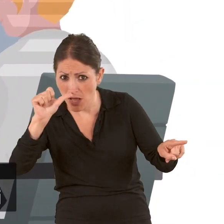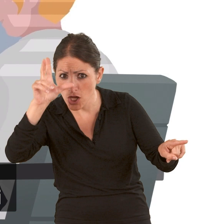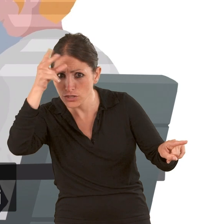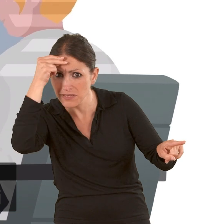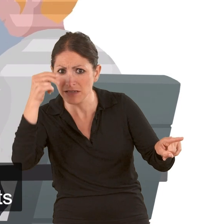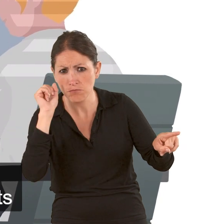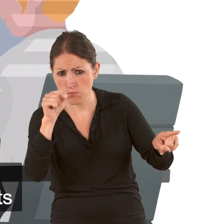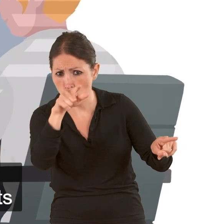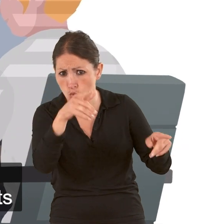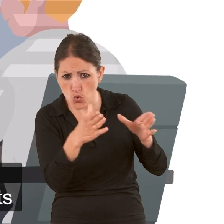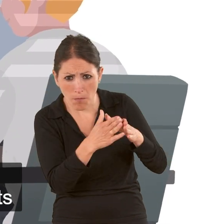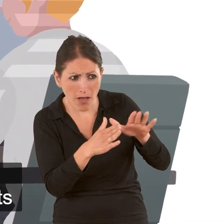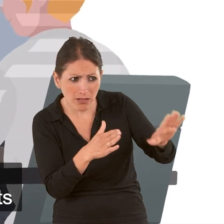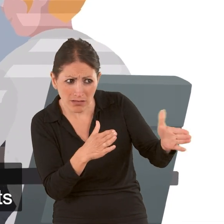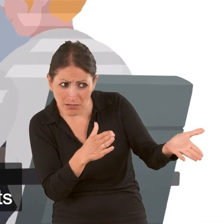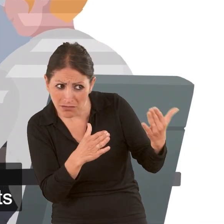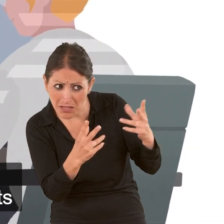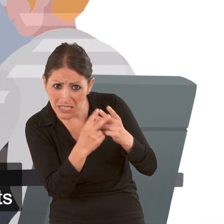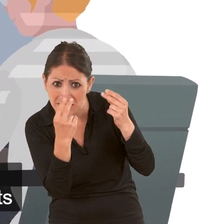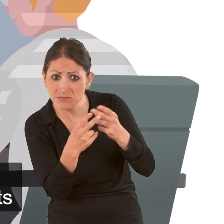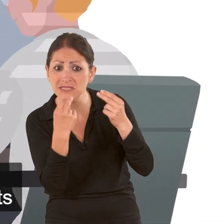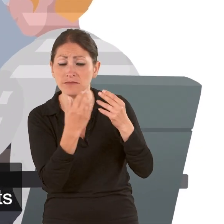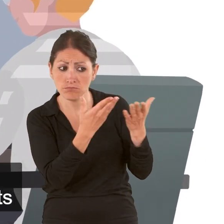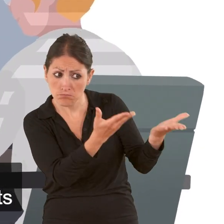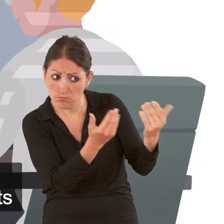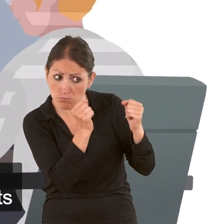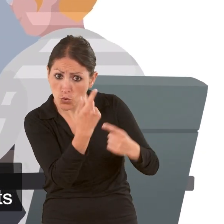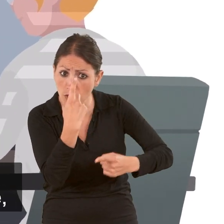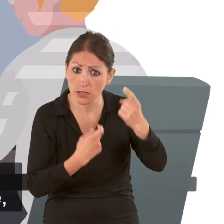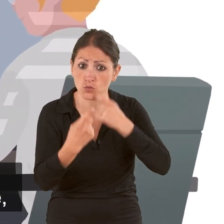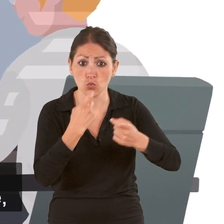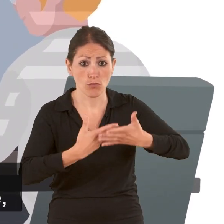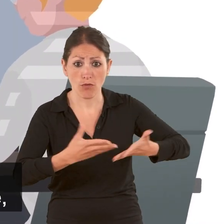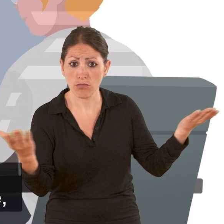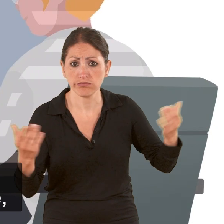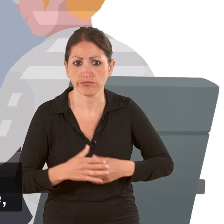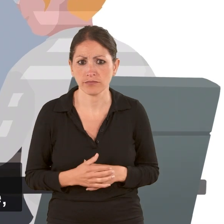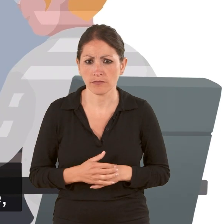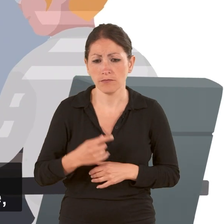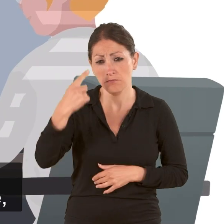compris, proposez-lui de vous dire ce qu'elle a retenu ou de vous poser des questions en reprenant les différents points abordés.